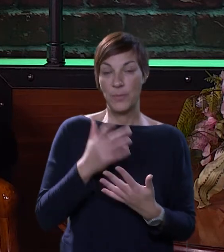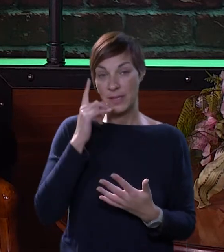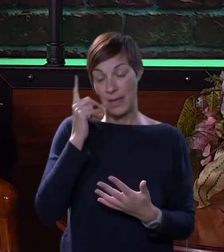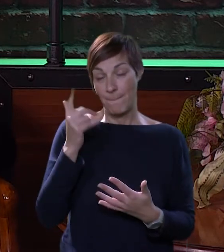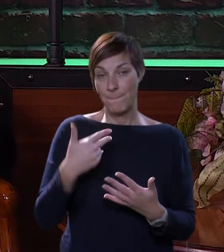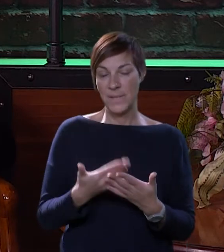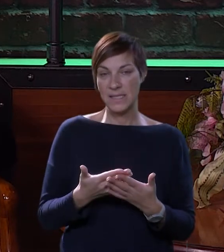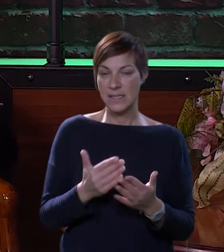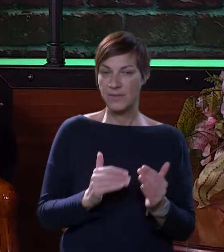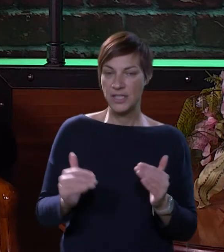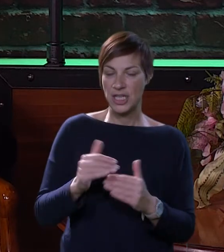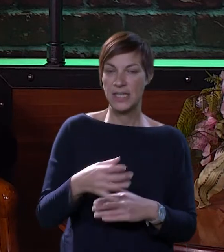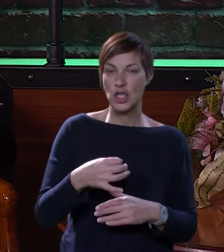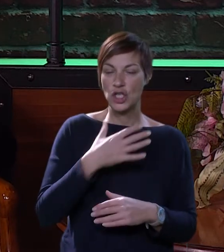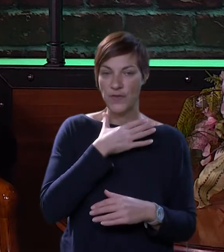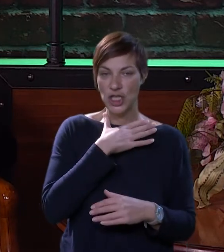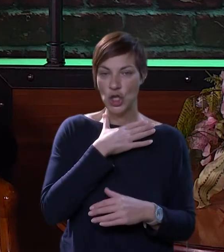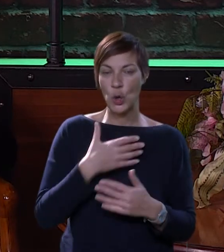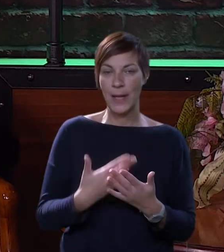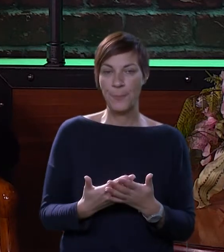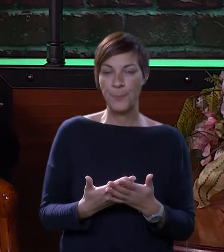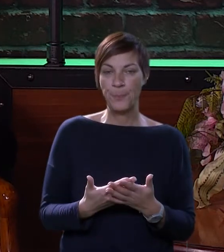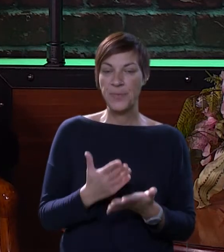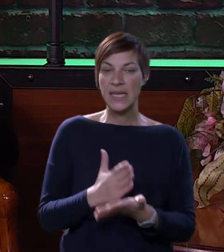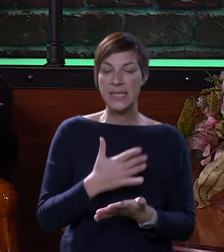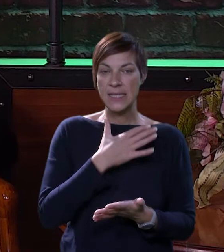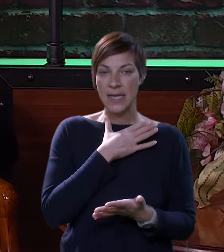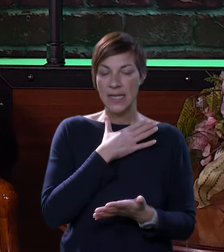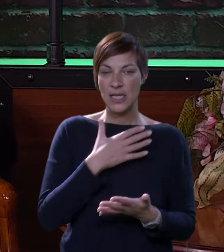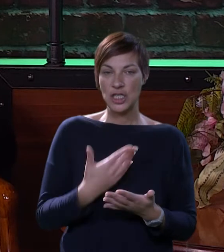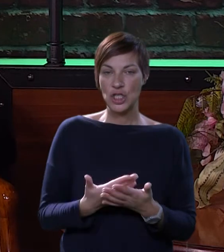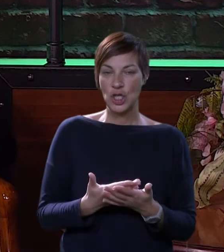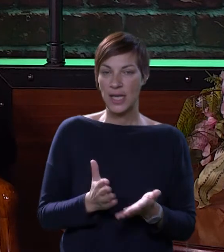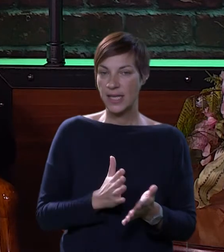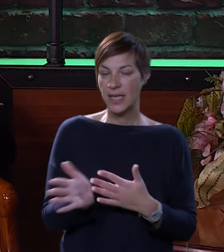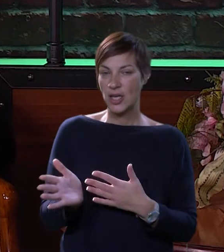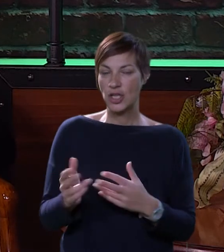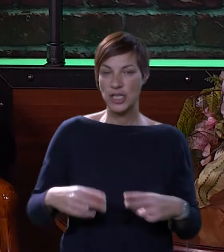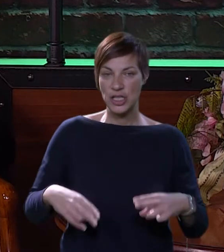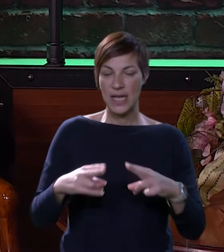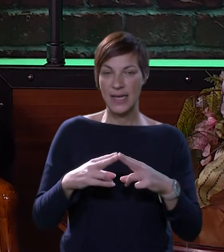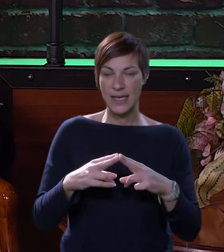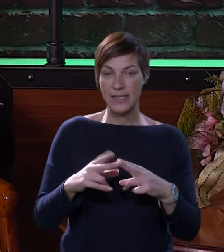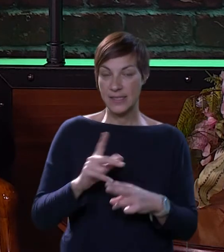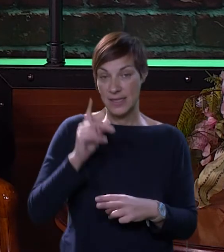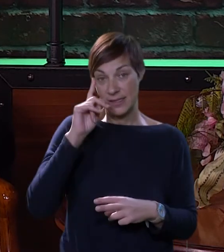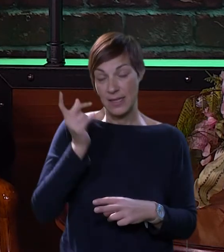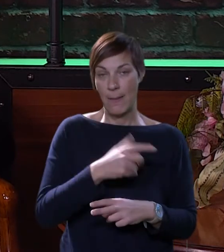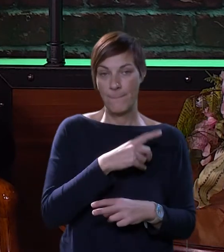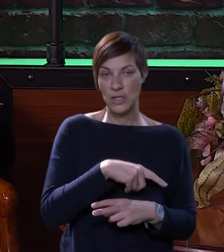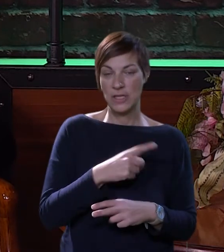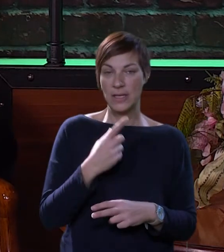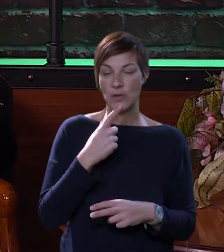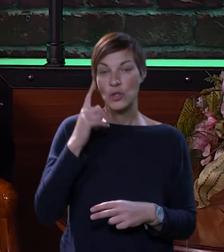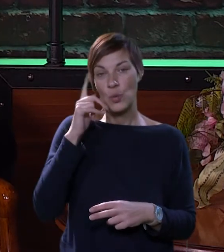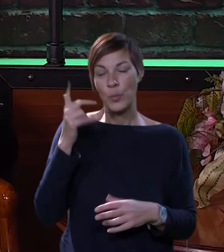tome mislim viši razredi osnovne škole i srednja škola, je otišao na sastanak sa nepoznatom